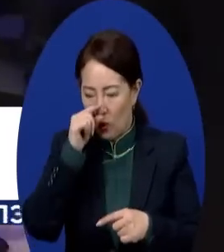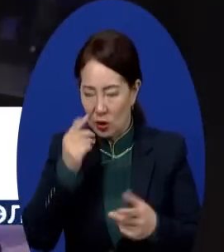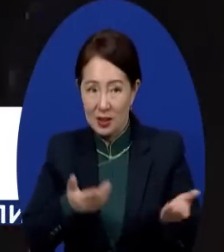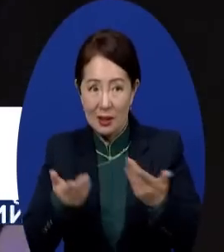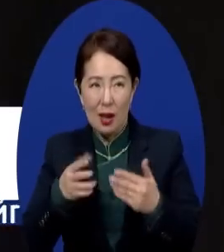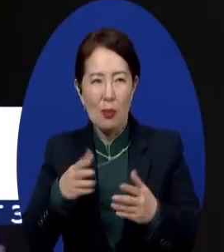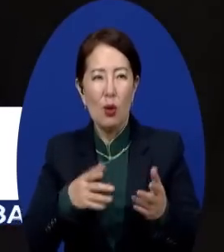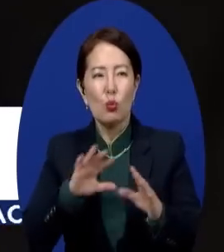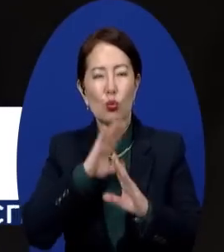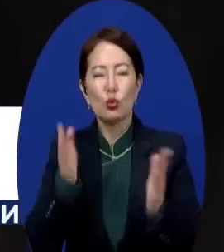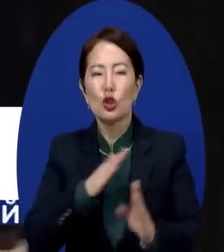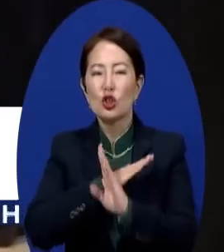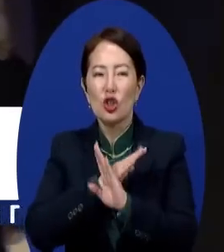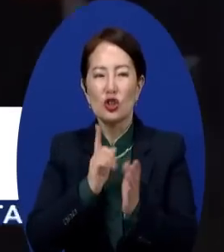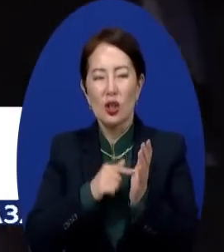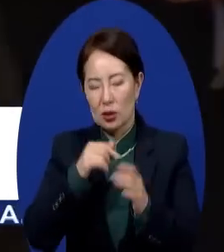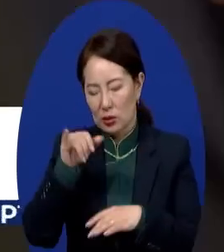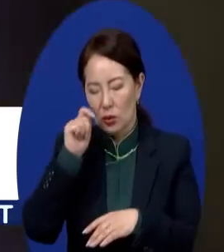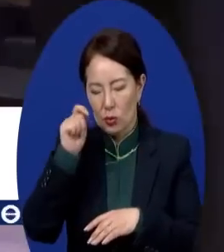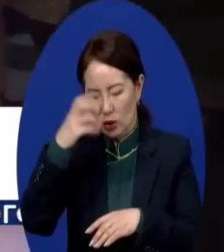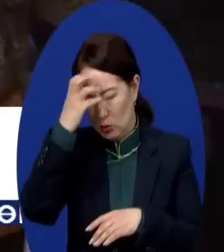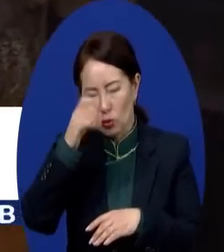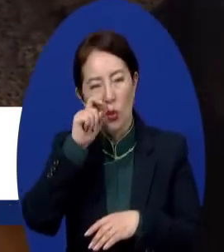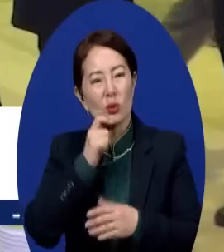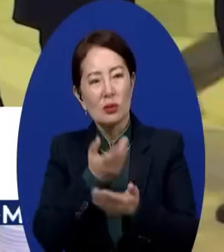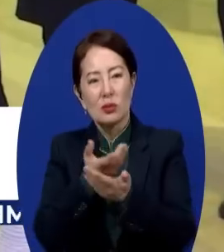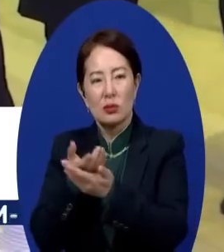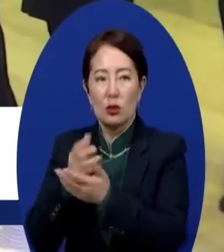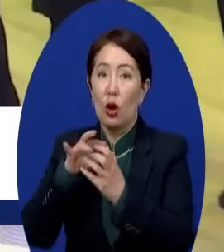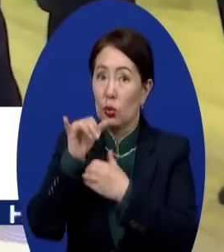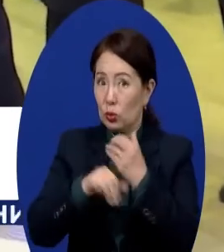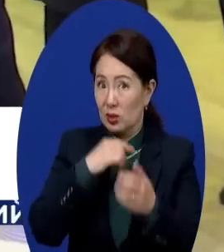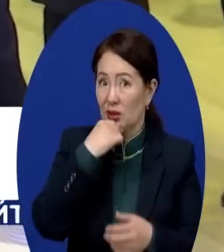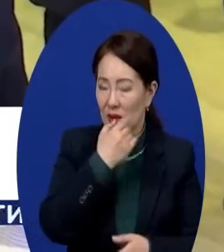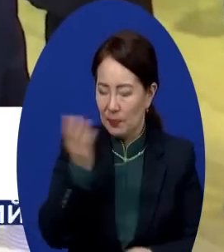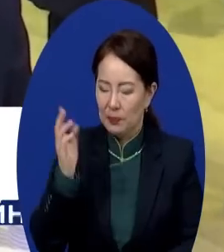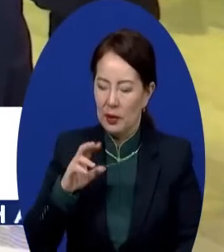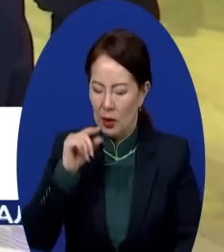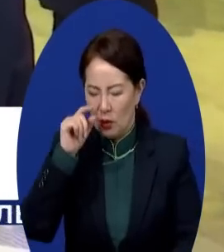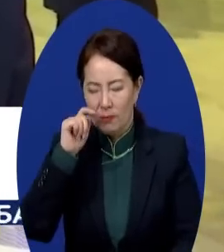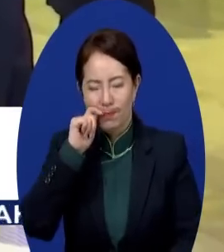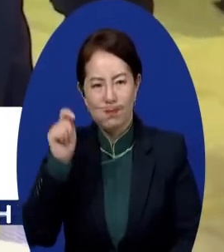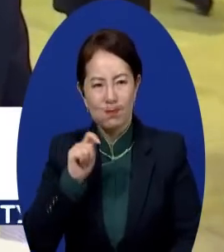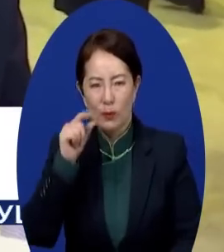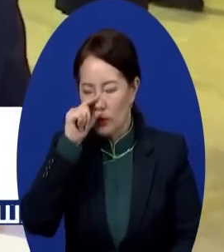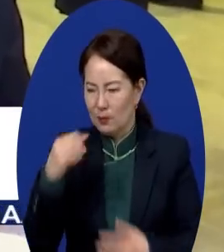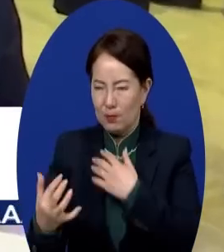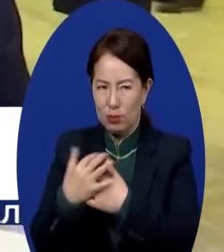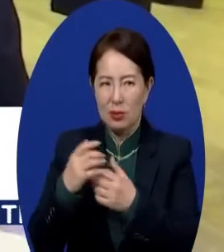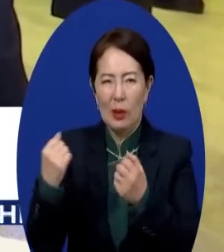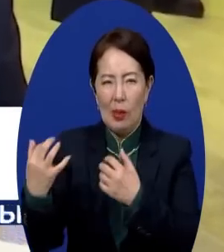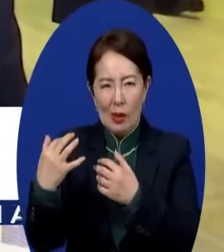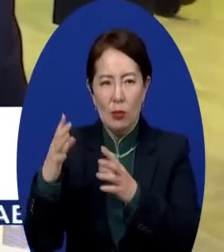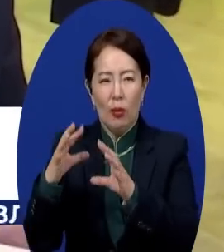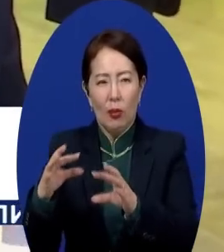мөсөн зогсоохыг Украины төр олон улсаас хүсэж байна. Украины ерөнхийлөгч зэвсэгт хүчнээ нь Оросын армийн давшилтыг сулрууж байгаагч